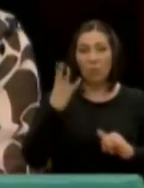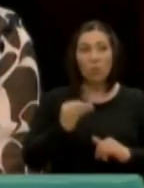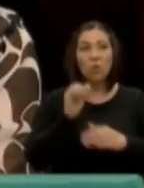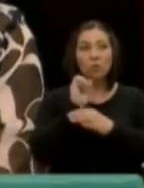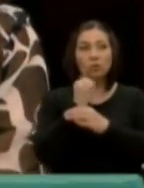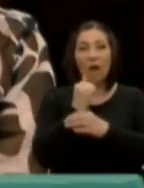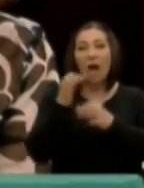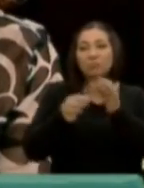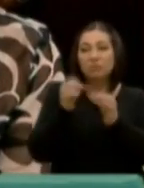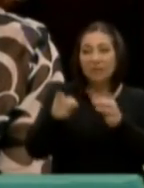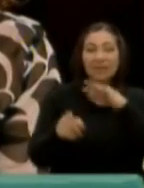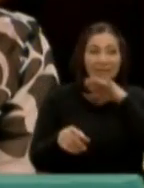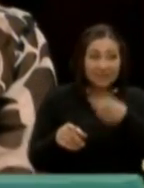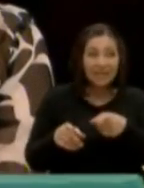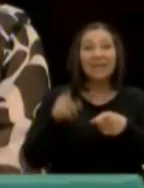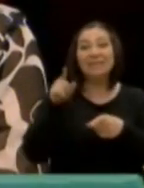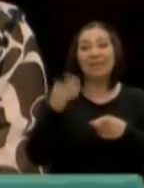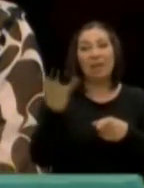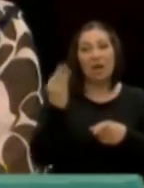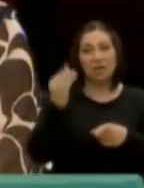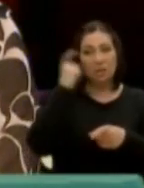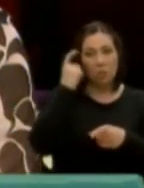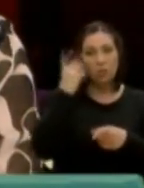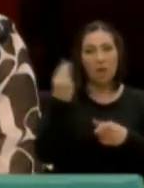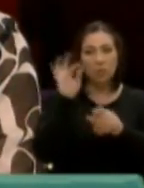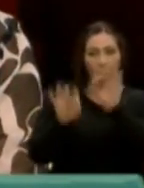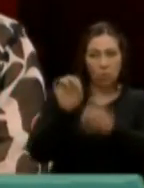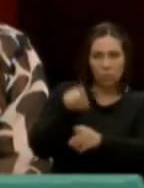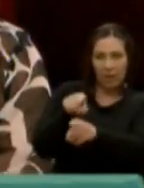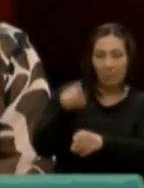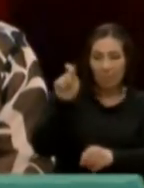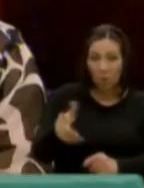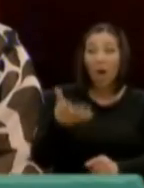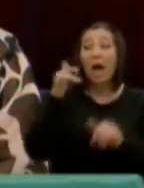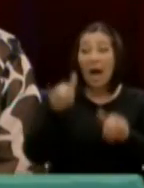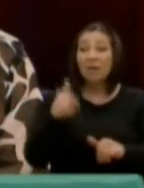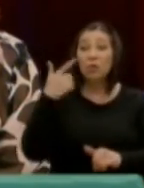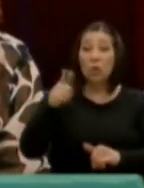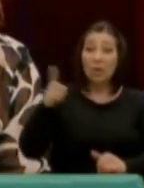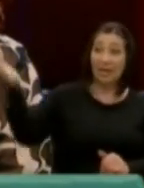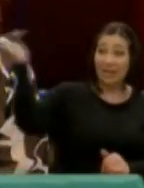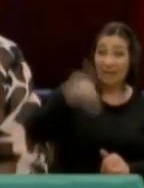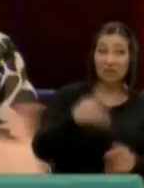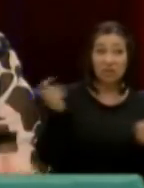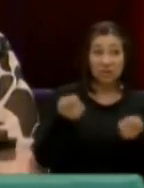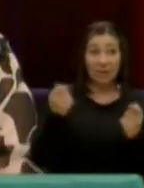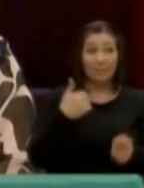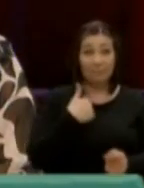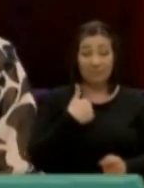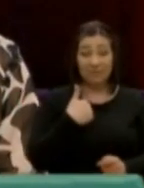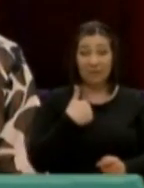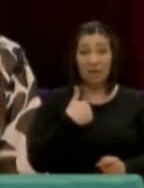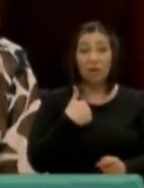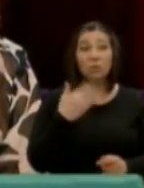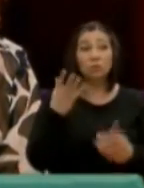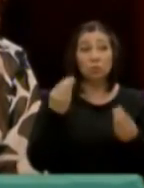ustan, amcansa aynı ya da dedense seni hem işte daha iyi tanıyor, daha iyi kontrol ediyor. Veyahut aynı köyden çalışmaya gelenler, ki bizde Araç'ta